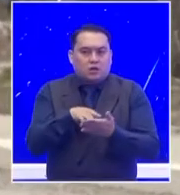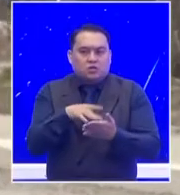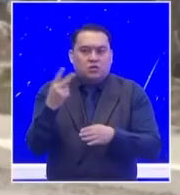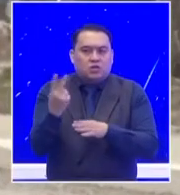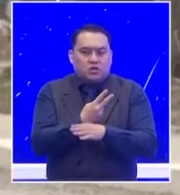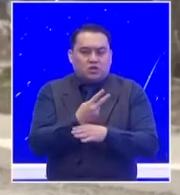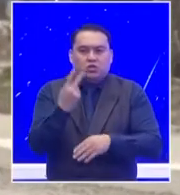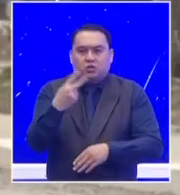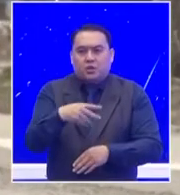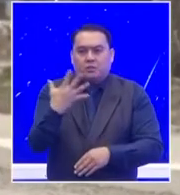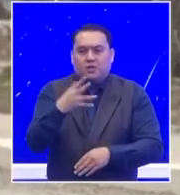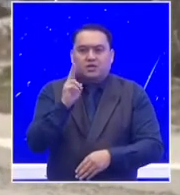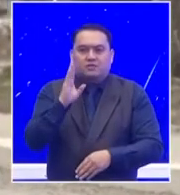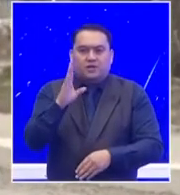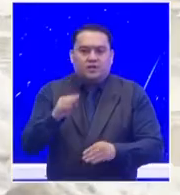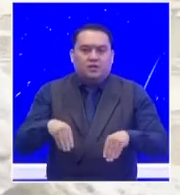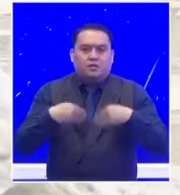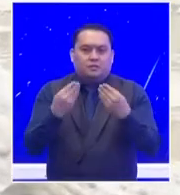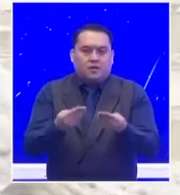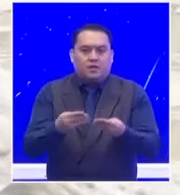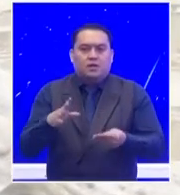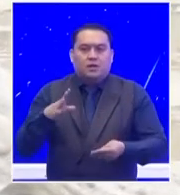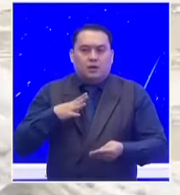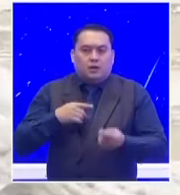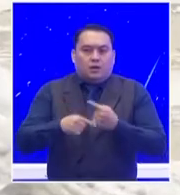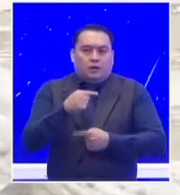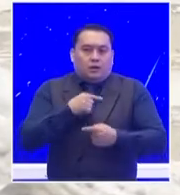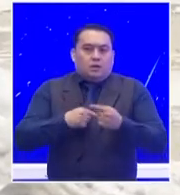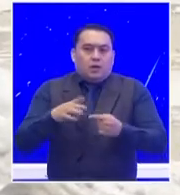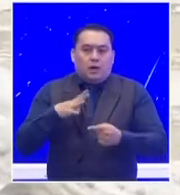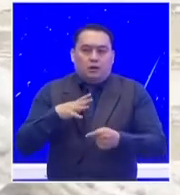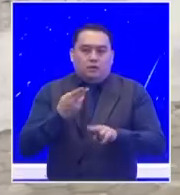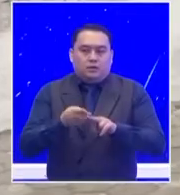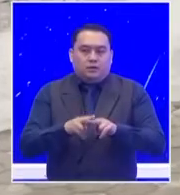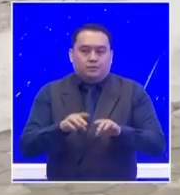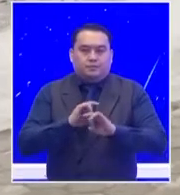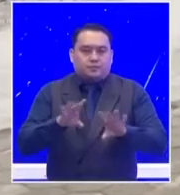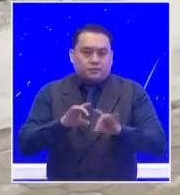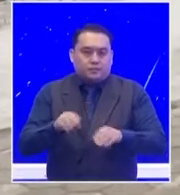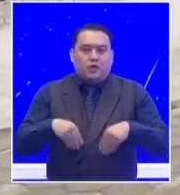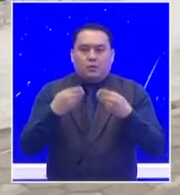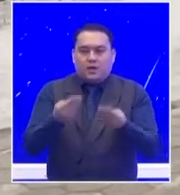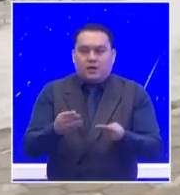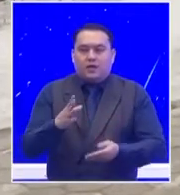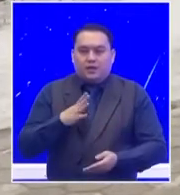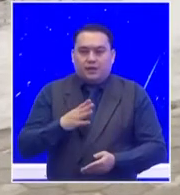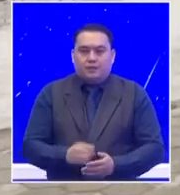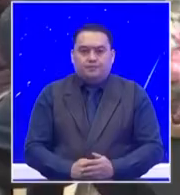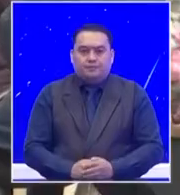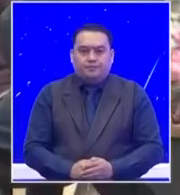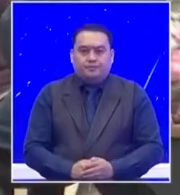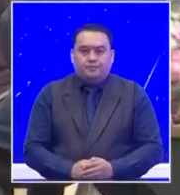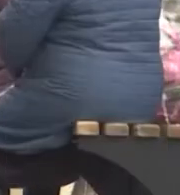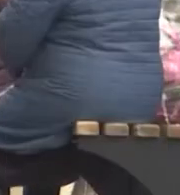дәрежелі 25 пәтер сатып алынған. Сонымен қатар кәсіпкерлердің қаражатымен тағы 5 үй берілген болатын. Алмат Хамит,